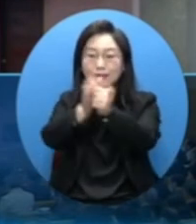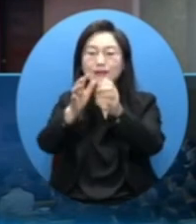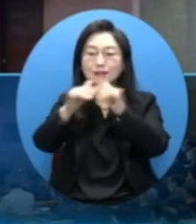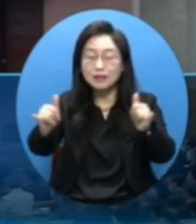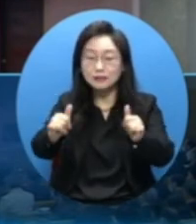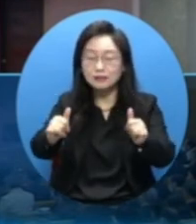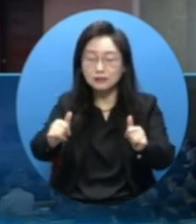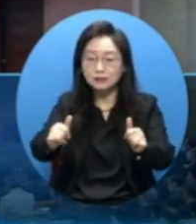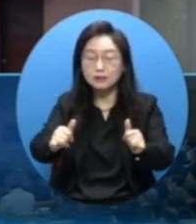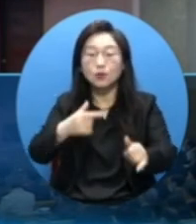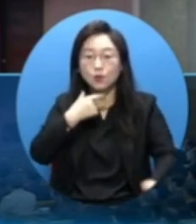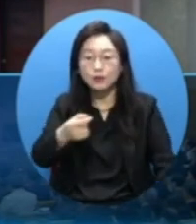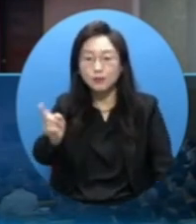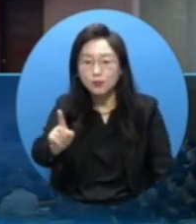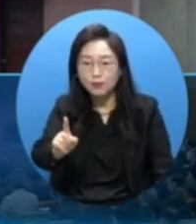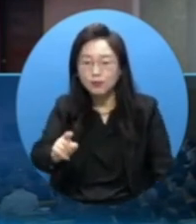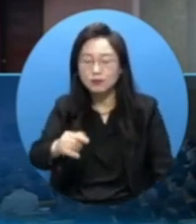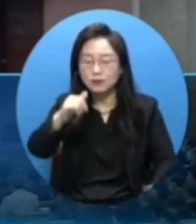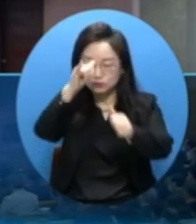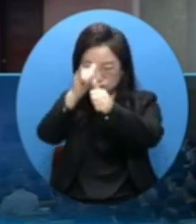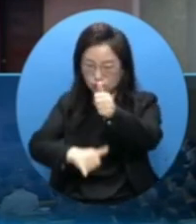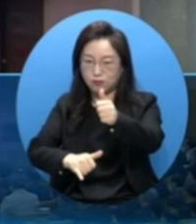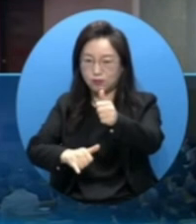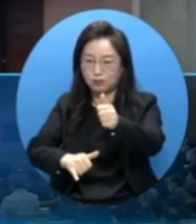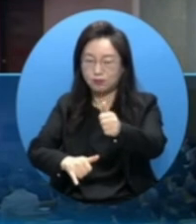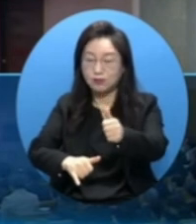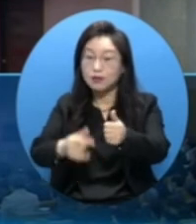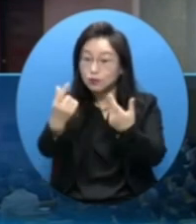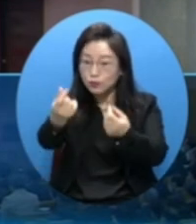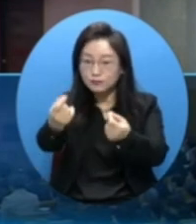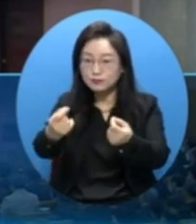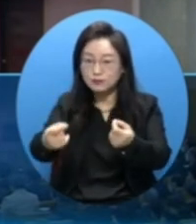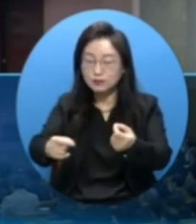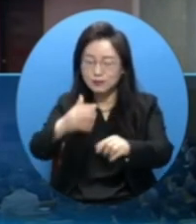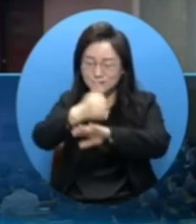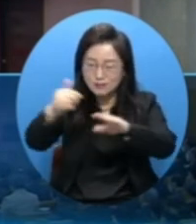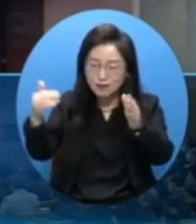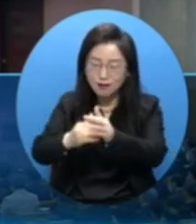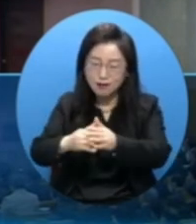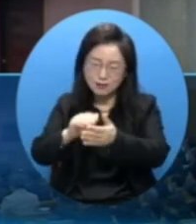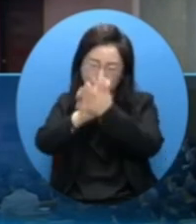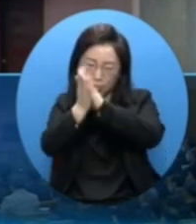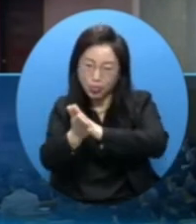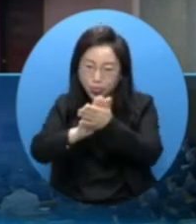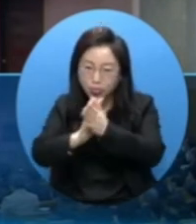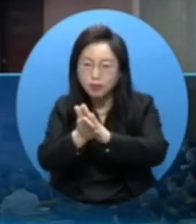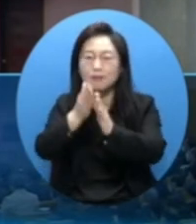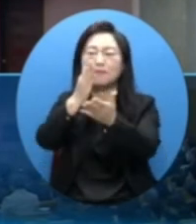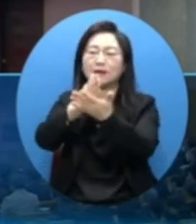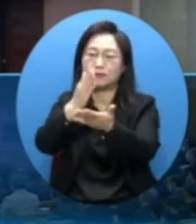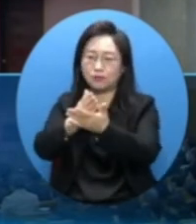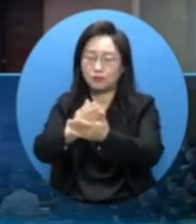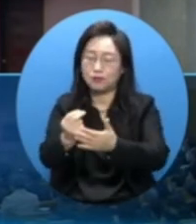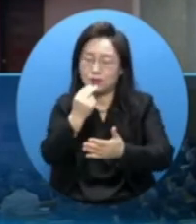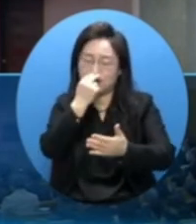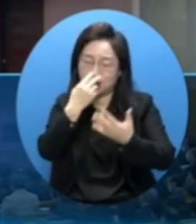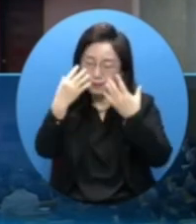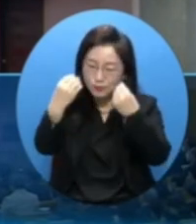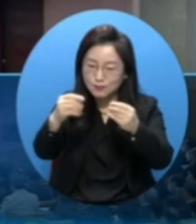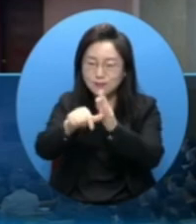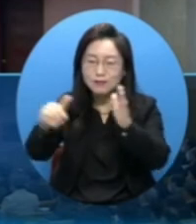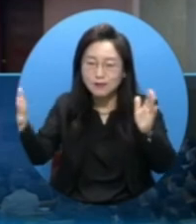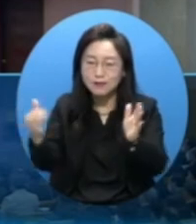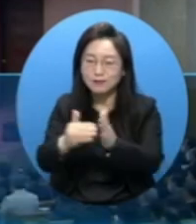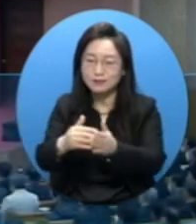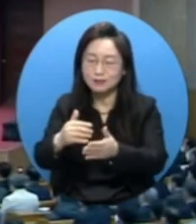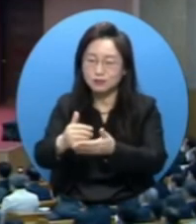맡은 자들에게 구할 것은 충성이니라 이와 같이 우리가 끝까지 변함없이 우리 호흡이 다하는 그날까지 주님